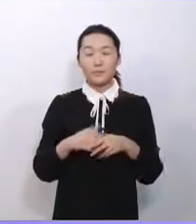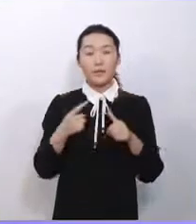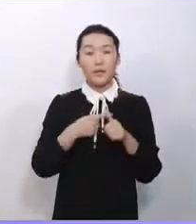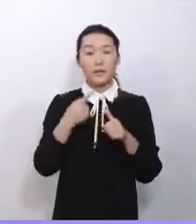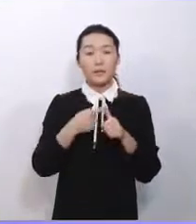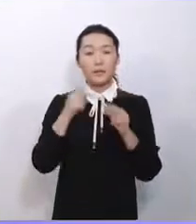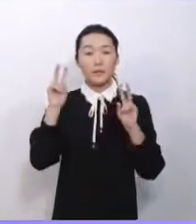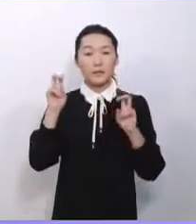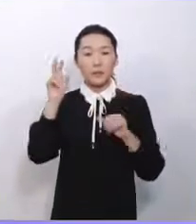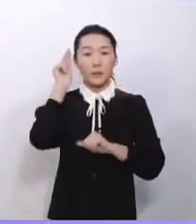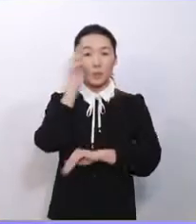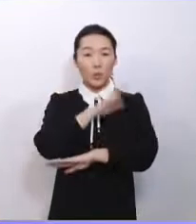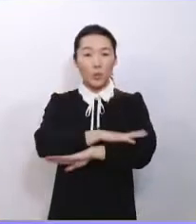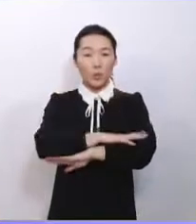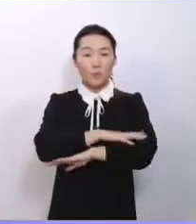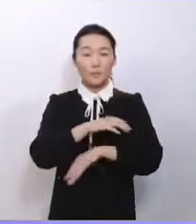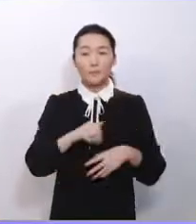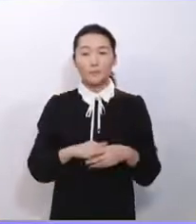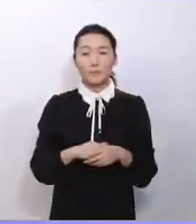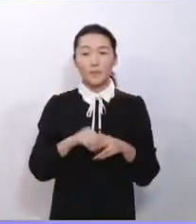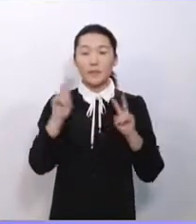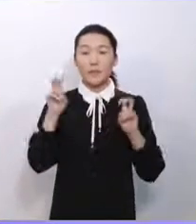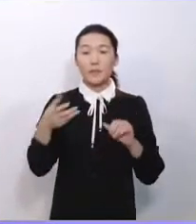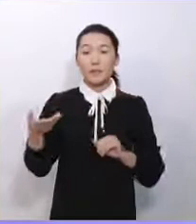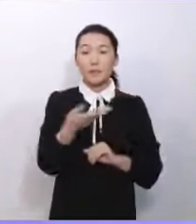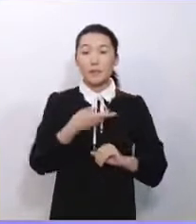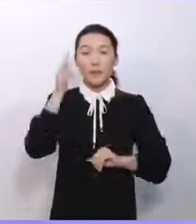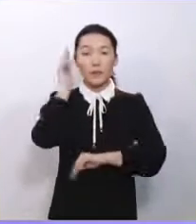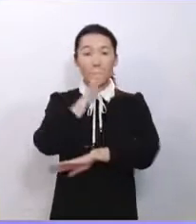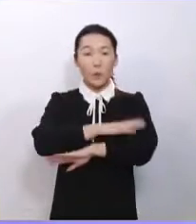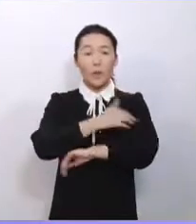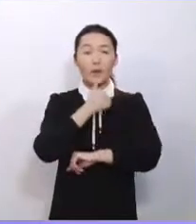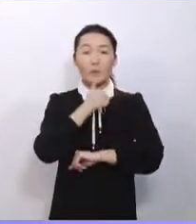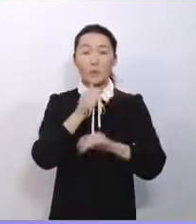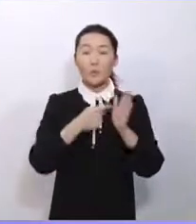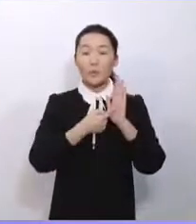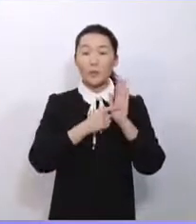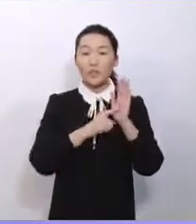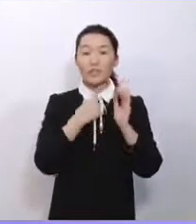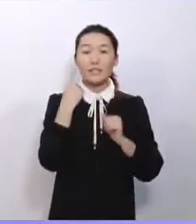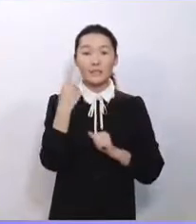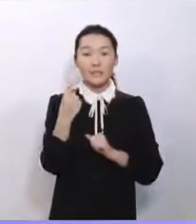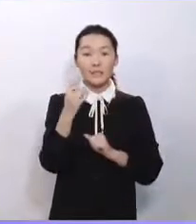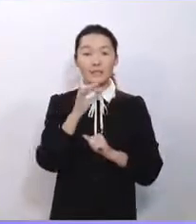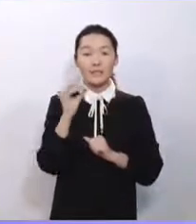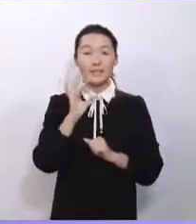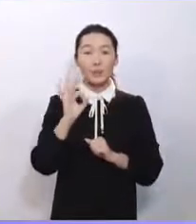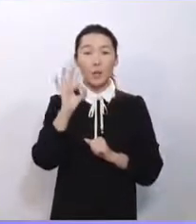Назовите тему урока. Тема нашего урока – приемы умножения единицы и